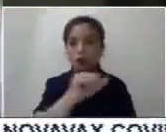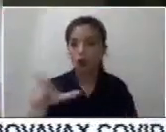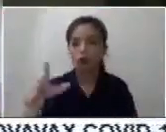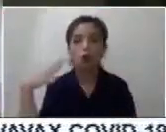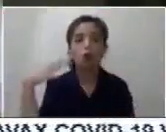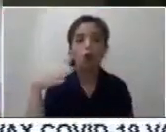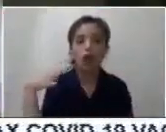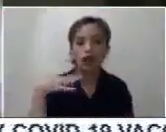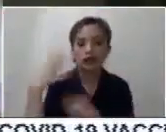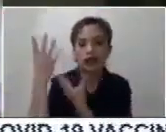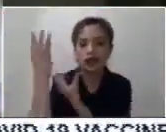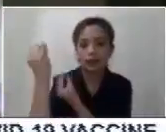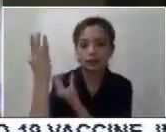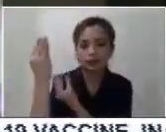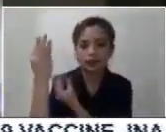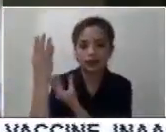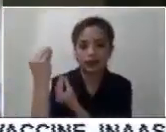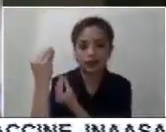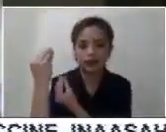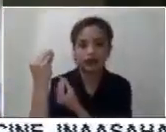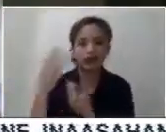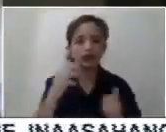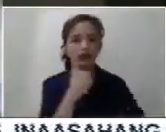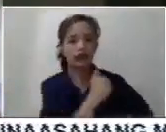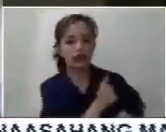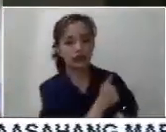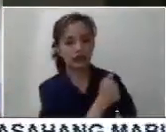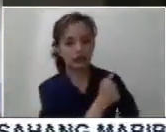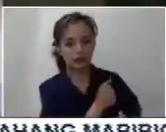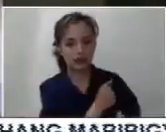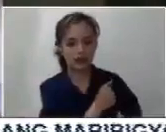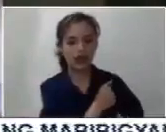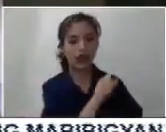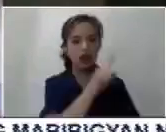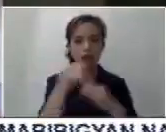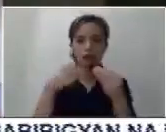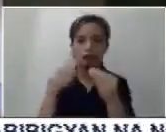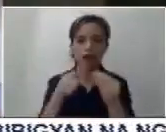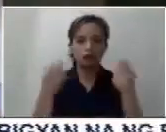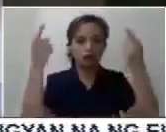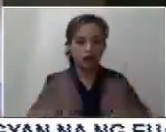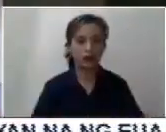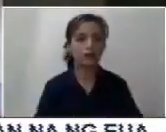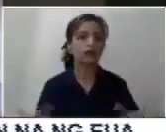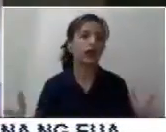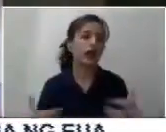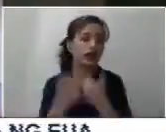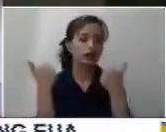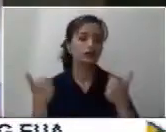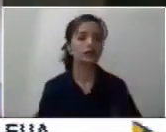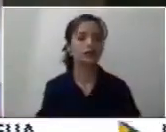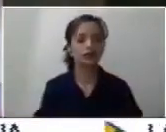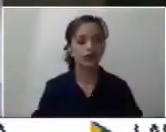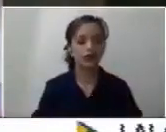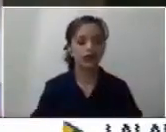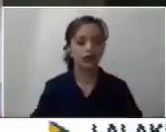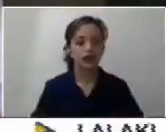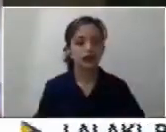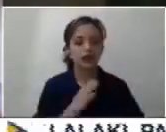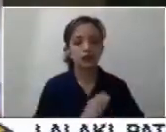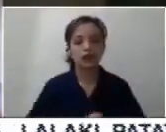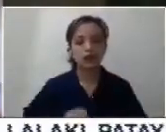Ipinag-utos na ni Defense Secretary Delphine Lorenzana ang imbestigasyon sa pagbagsak ng isang C-130 aircraft sa